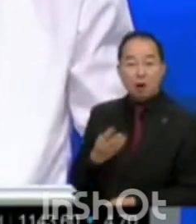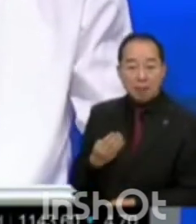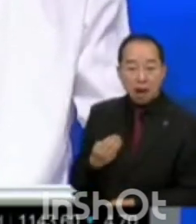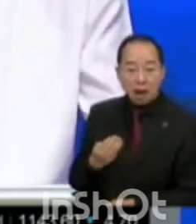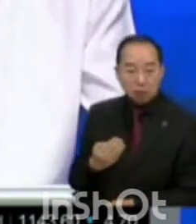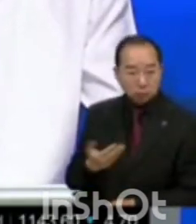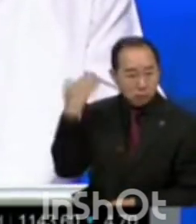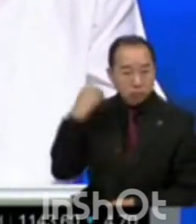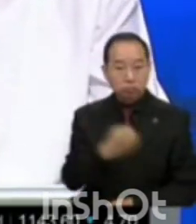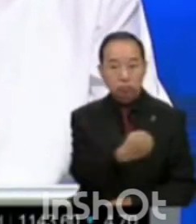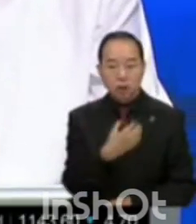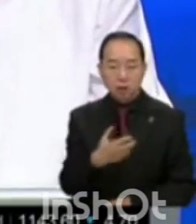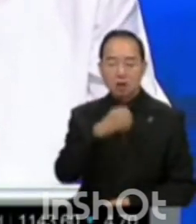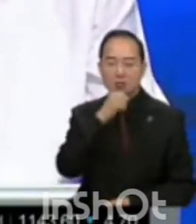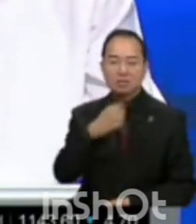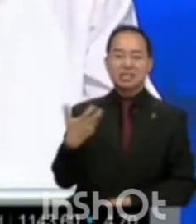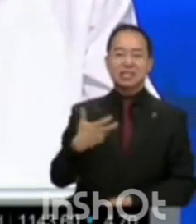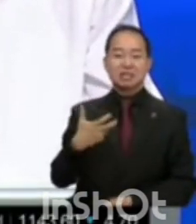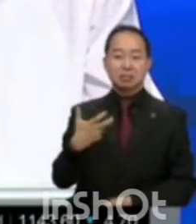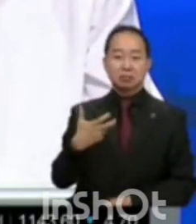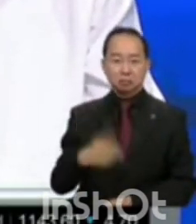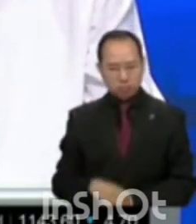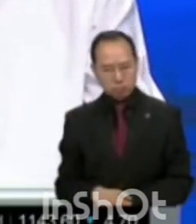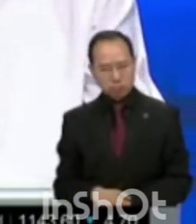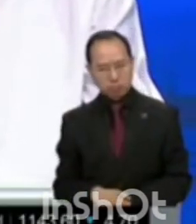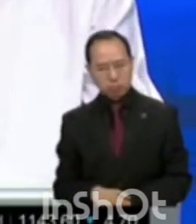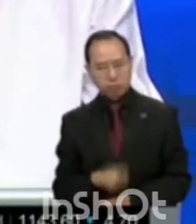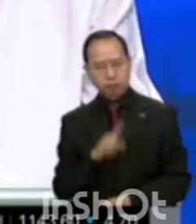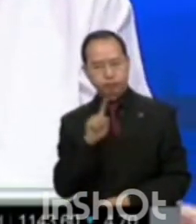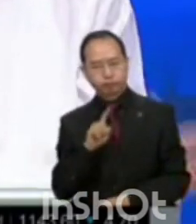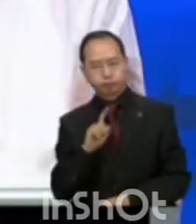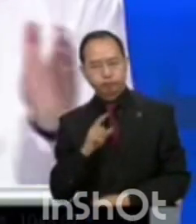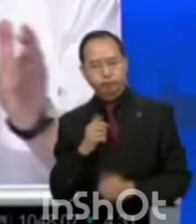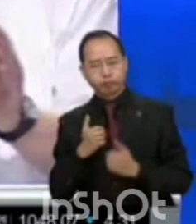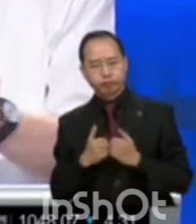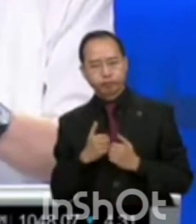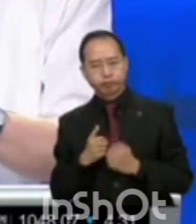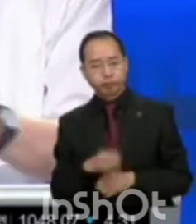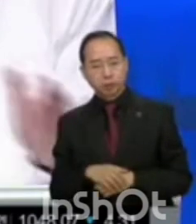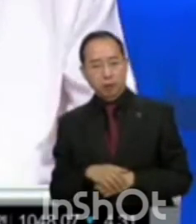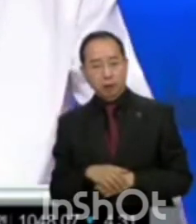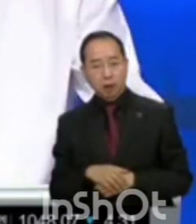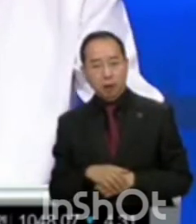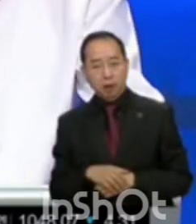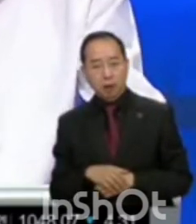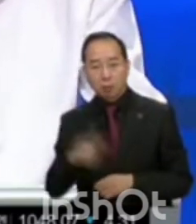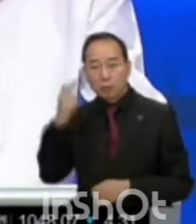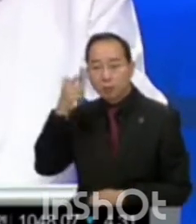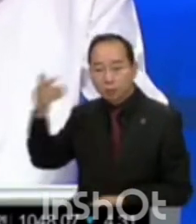말씀하셔서 꼭 남의 얘기하는 것 같은 느낌이 좀 들었습니다. 이제 제가 구체적으로 좀 여쭤보면요.